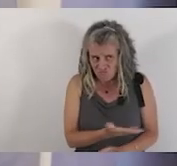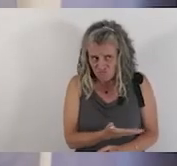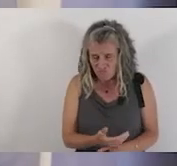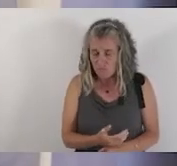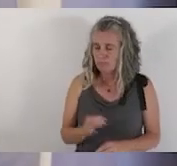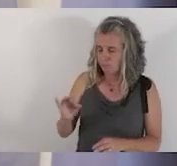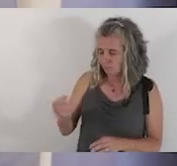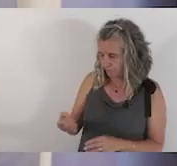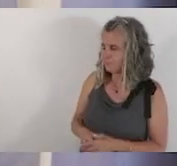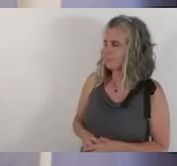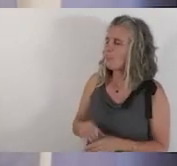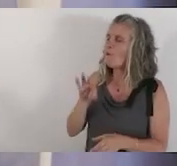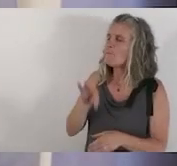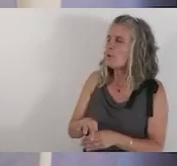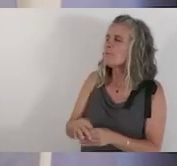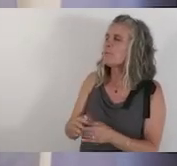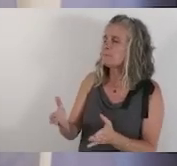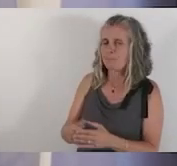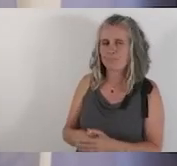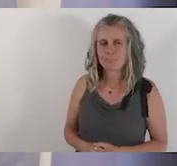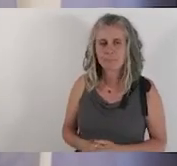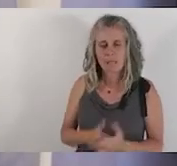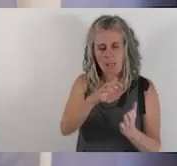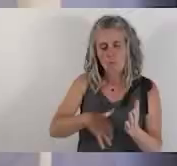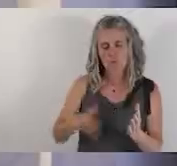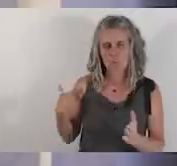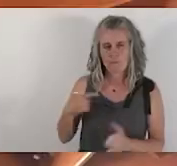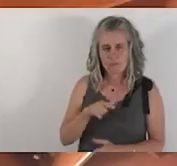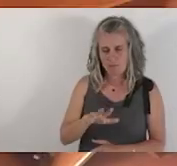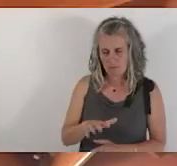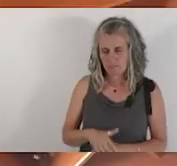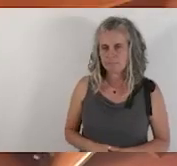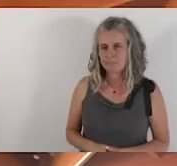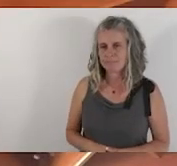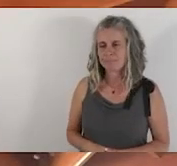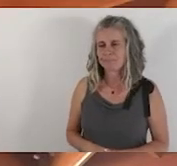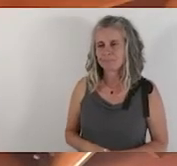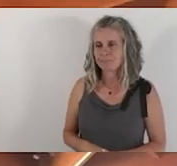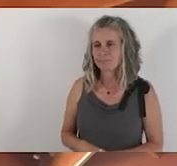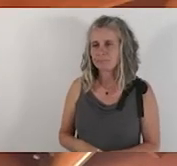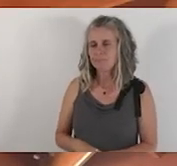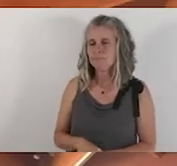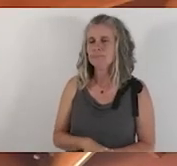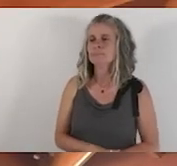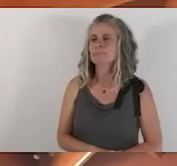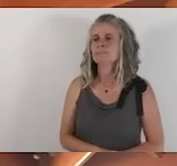Je passe au vote sur le 25, numéro 25.